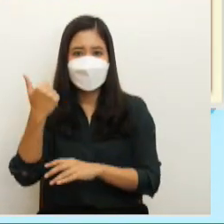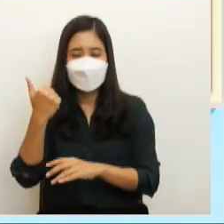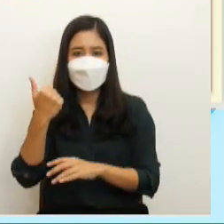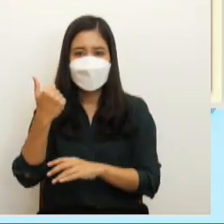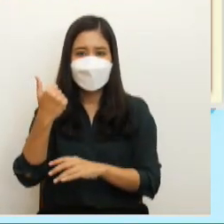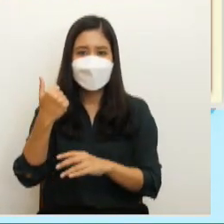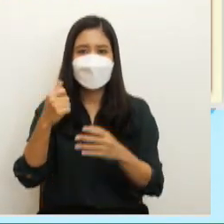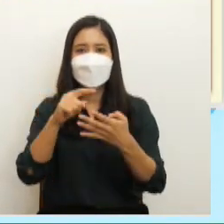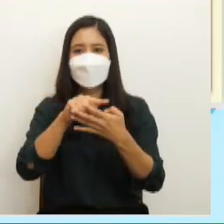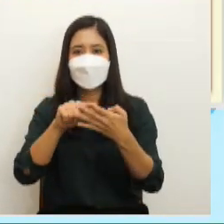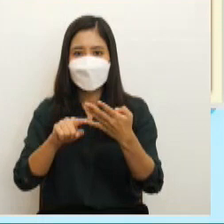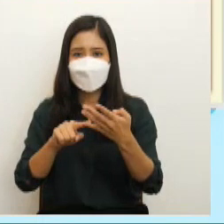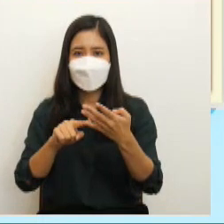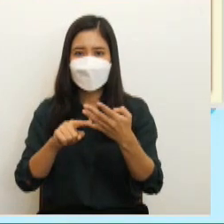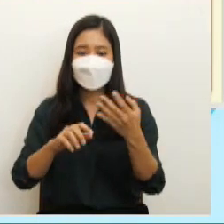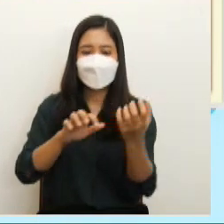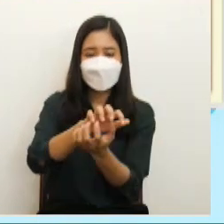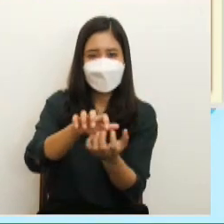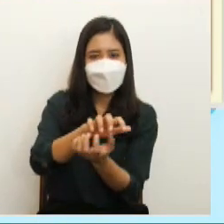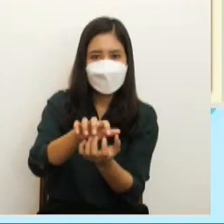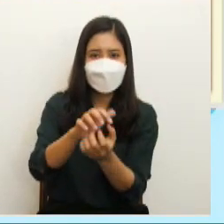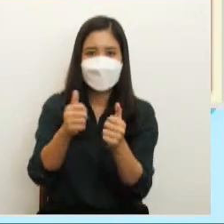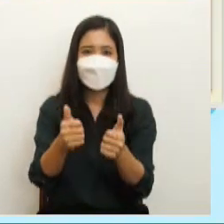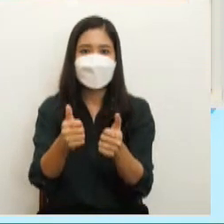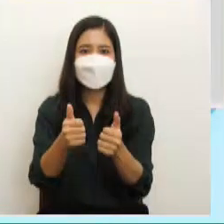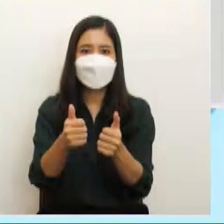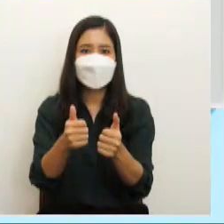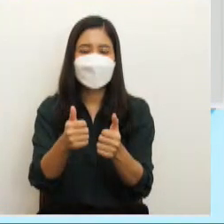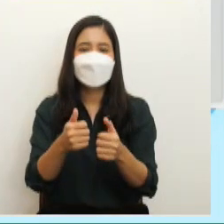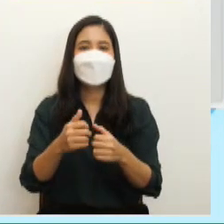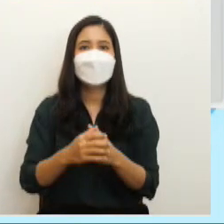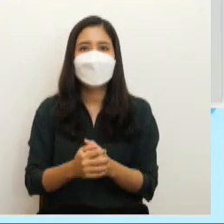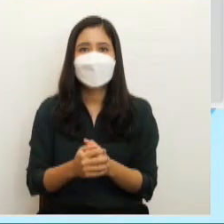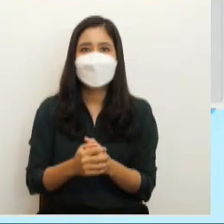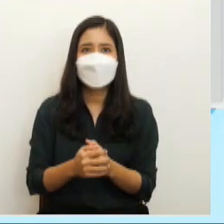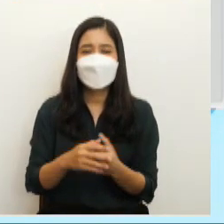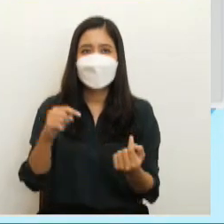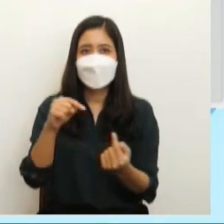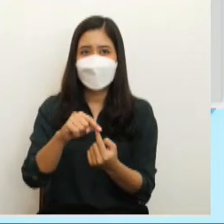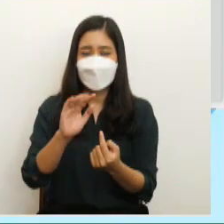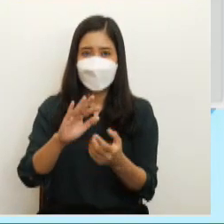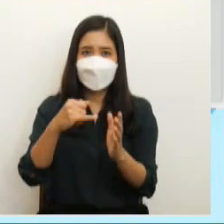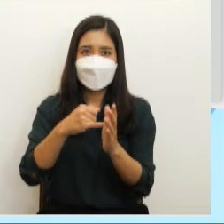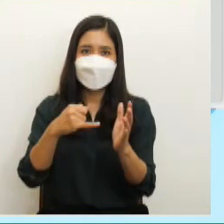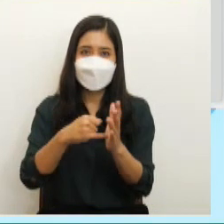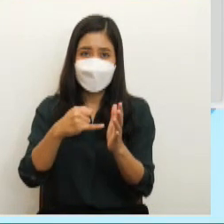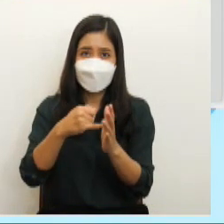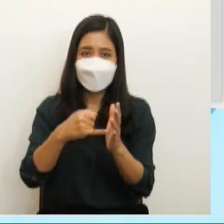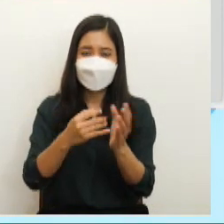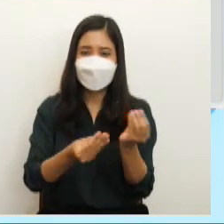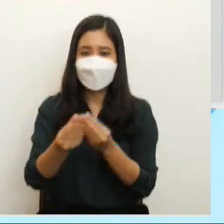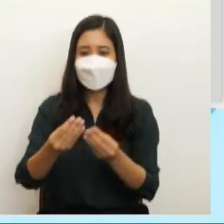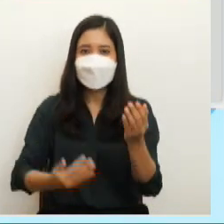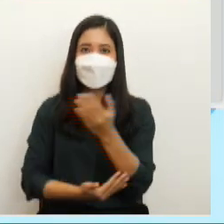แล้วให้ผสมประสานกันได้นะครับไม่ใช่ฟิกตายตัวแบบใดแบบหนึ่งใน4รูปแบบใน10จังหวัดแต่เราเปิดโอกาส